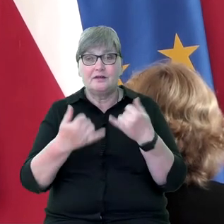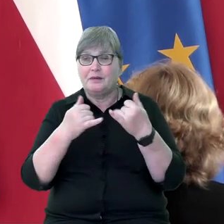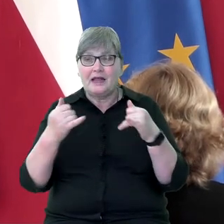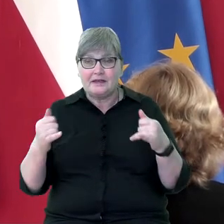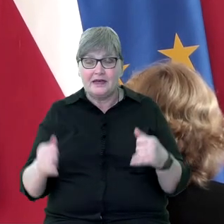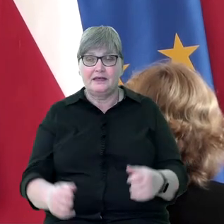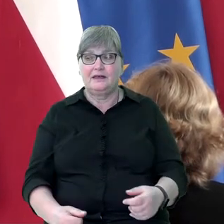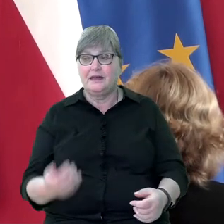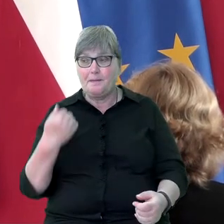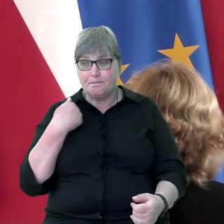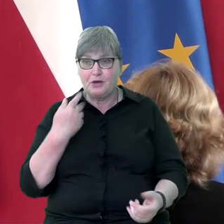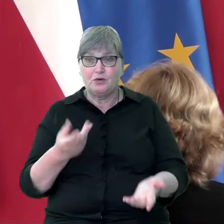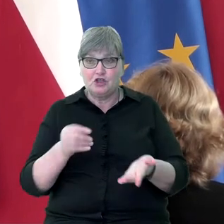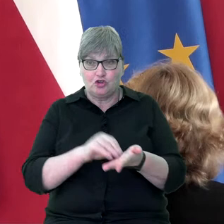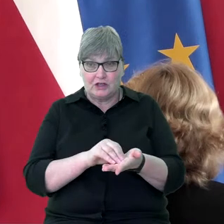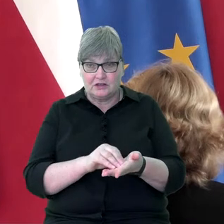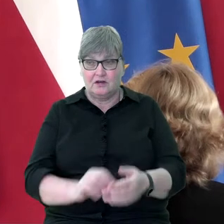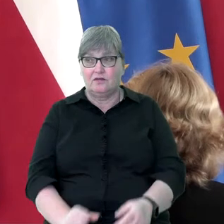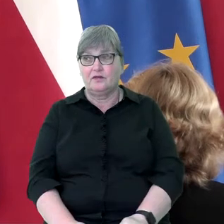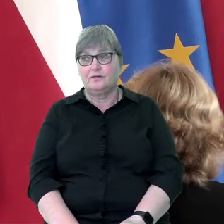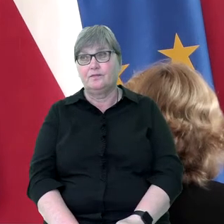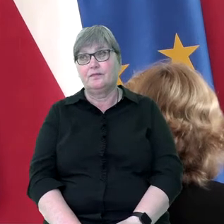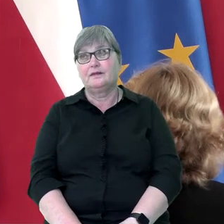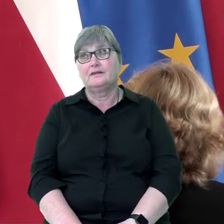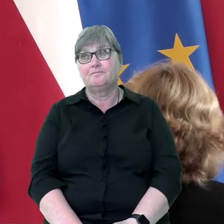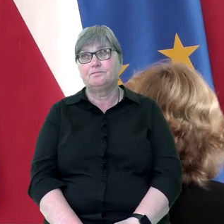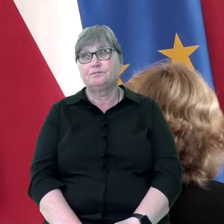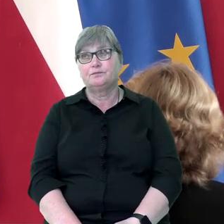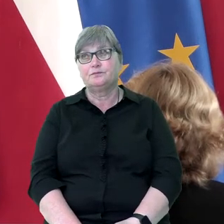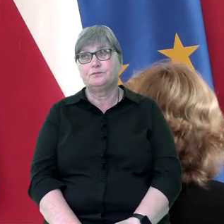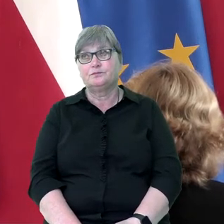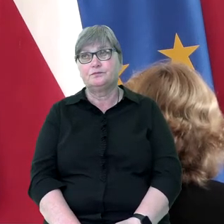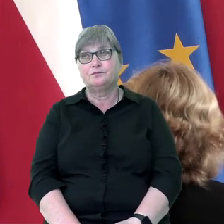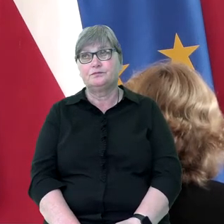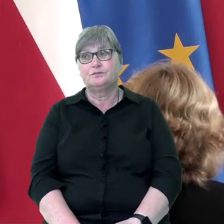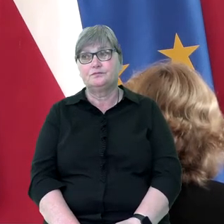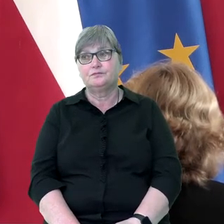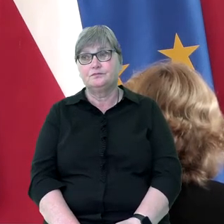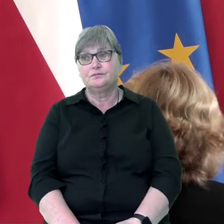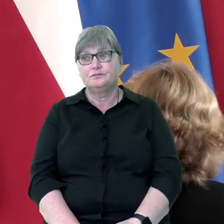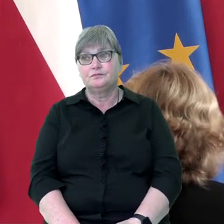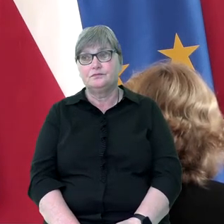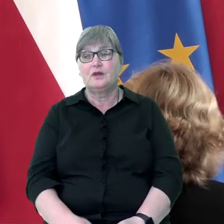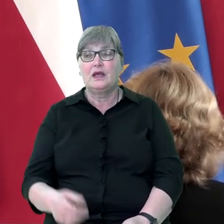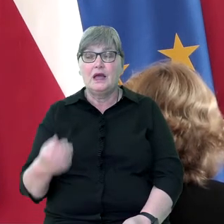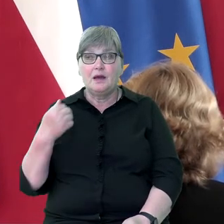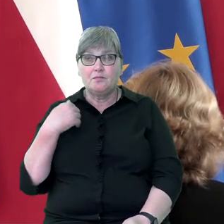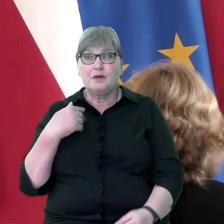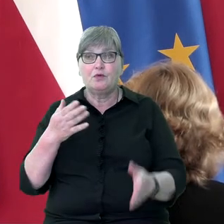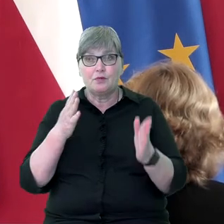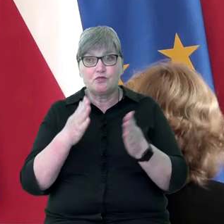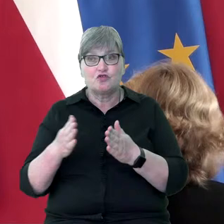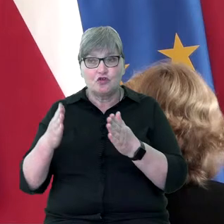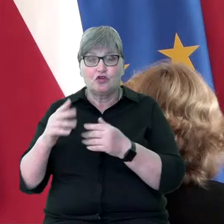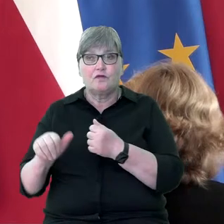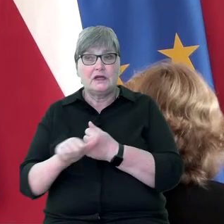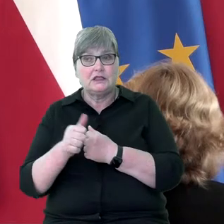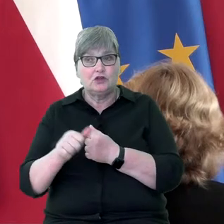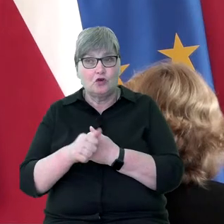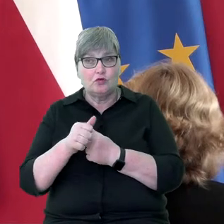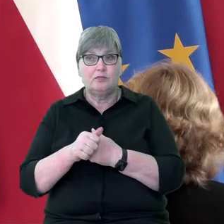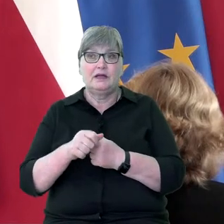gablotce taki akt dotyczący właśnie odpowiedzialności dyscyplinarnej. Były też akty dotyczące awansu, wynagrodzenia.